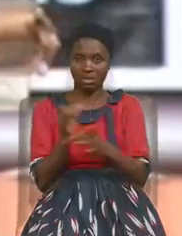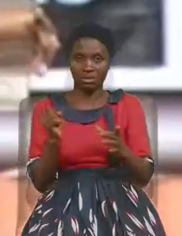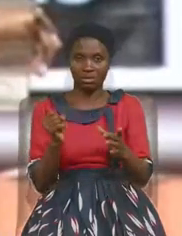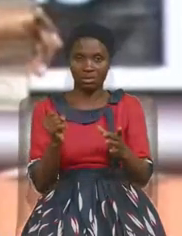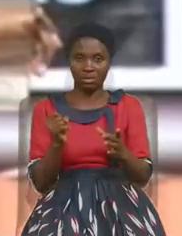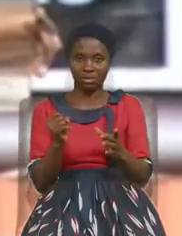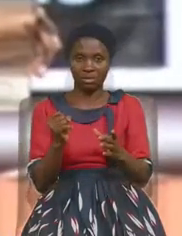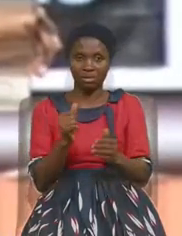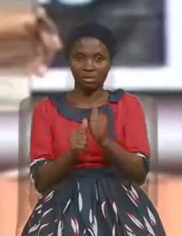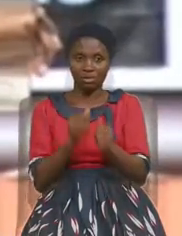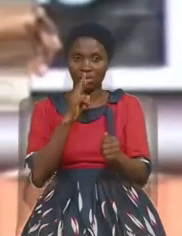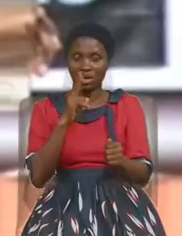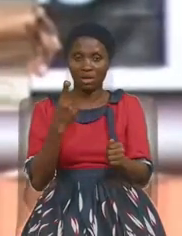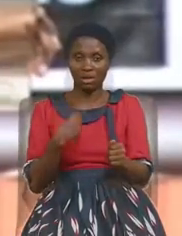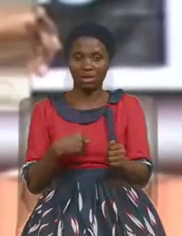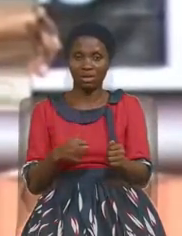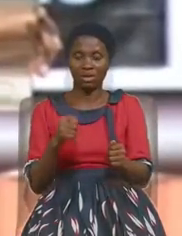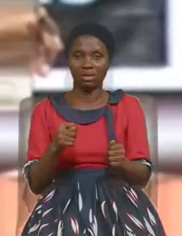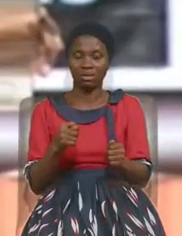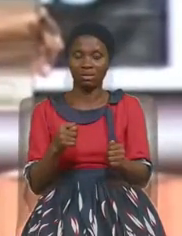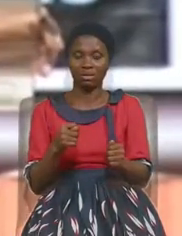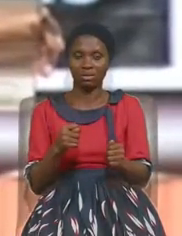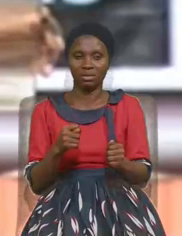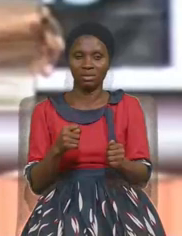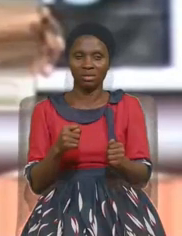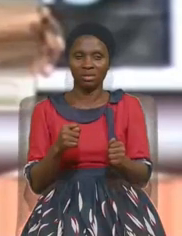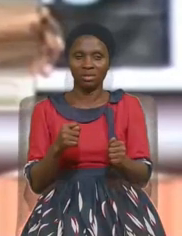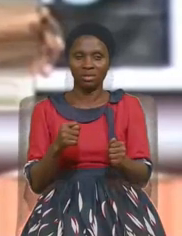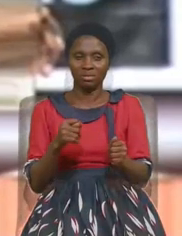en imitation de l'ombre,